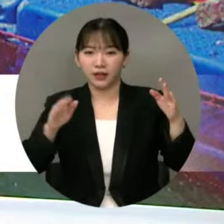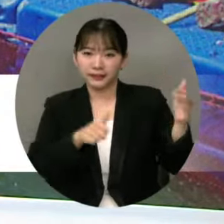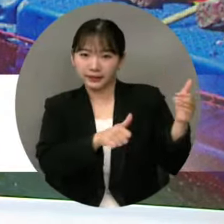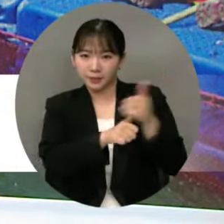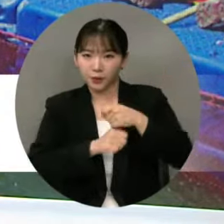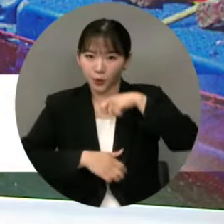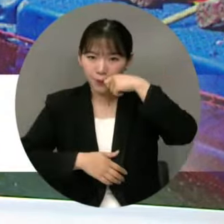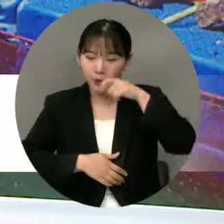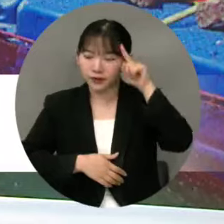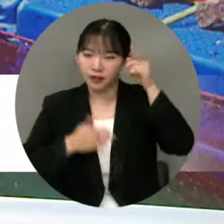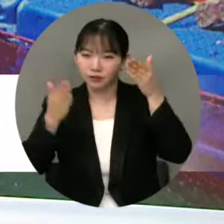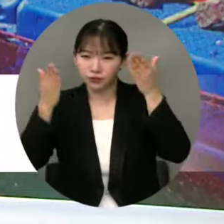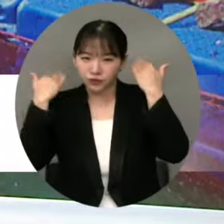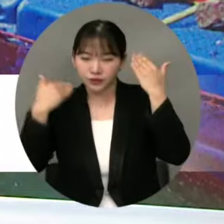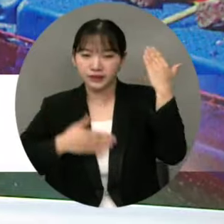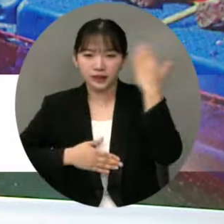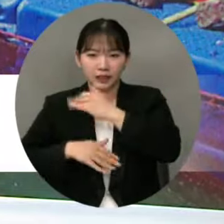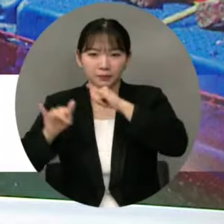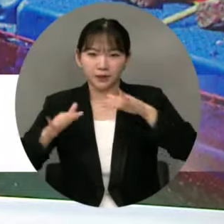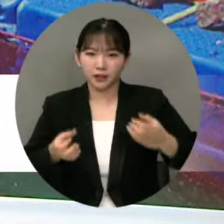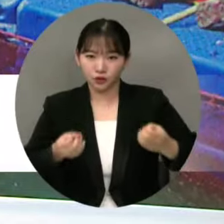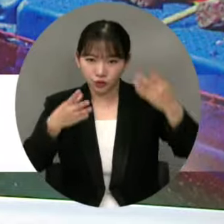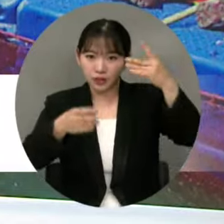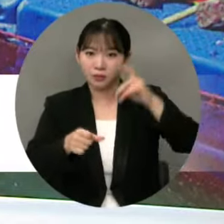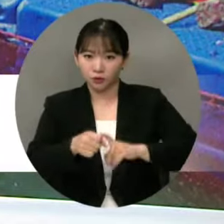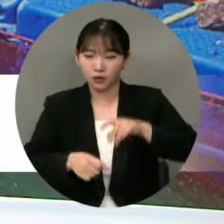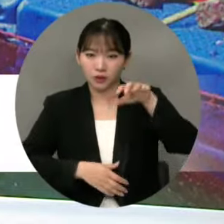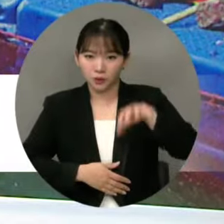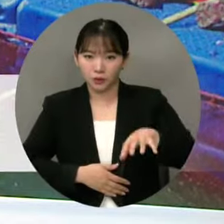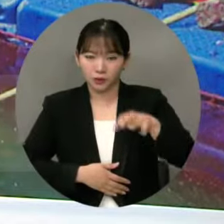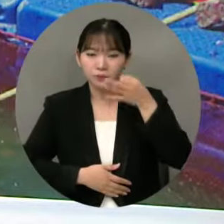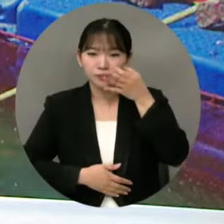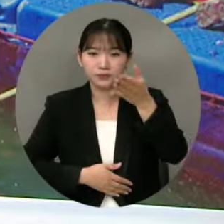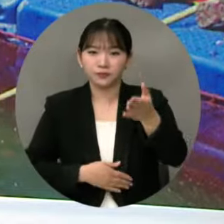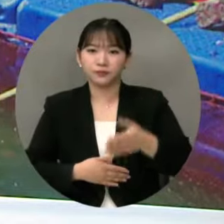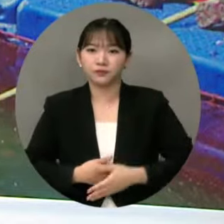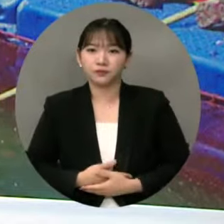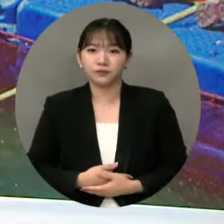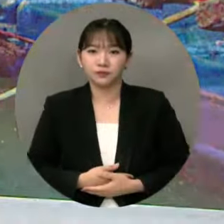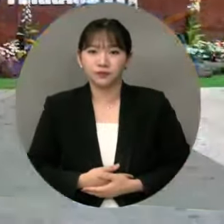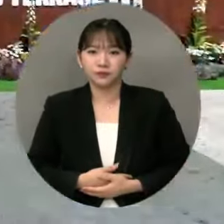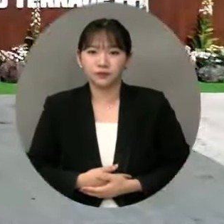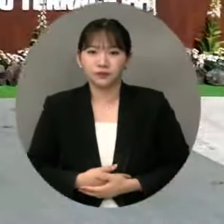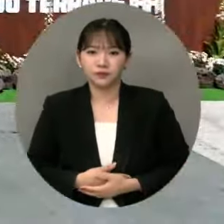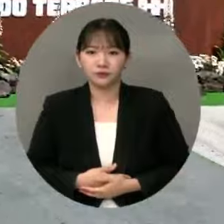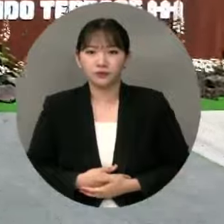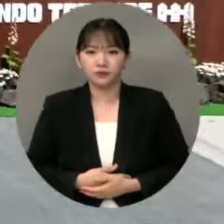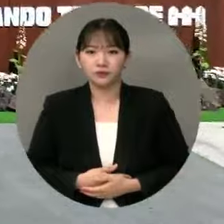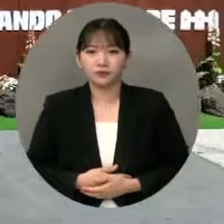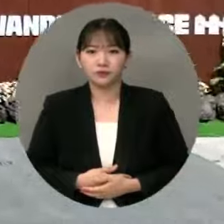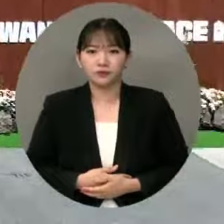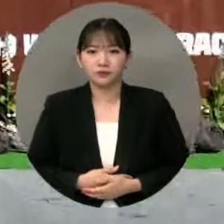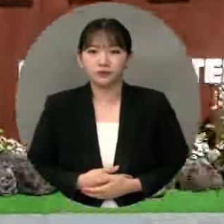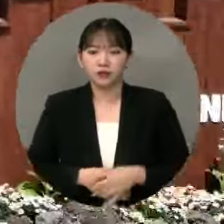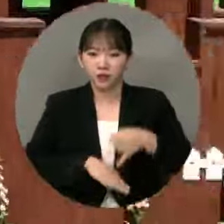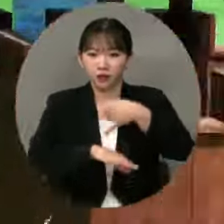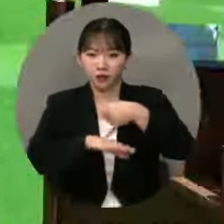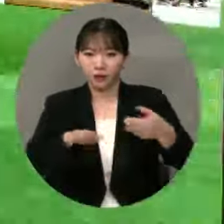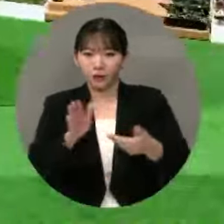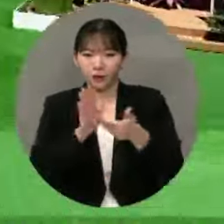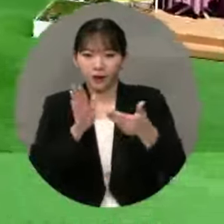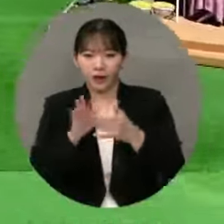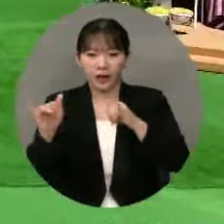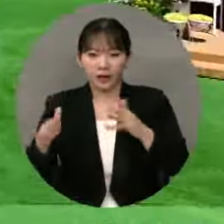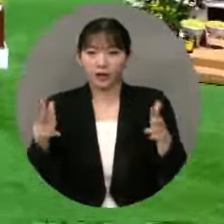먹고 치유하는 청정바다 축제를 표방하는 원장을 신과 기자가 다녀왔습니다 완도항